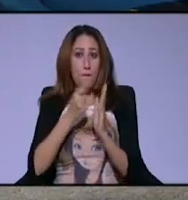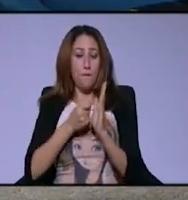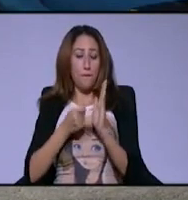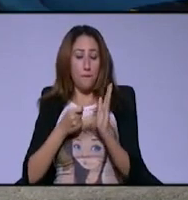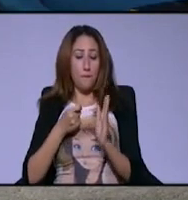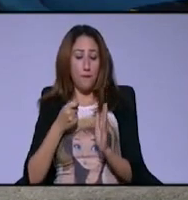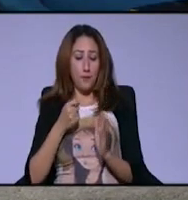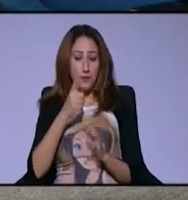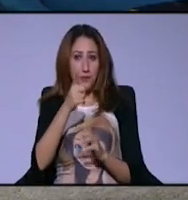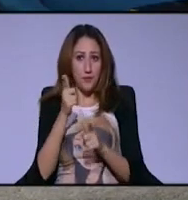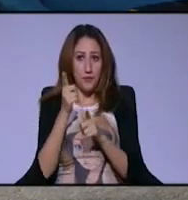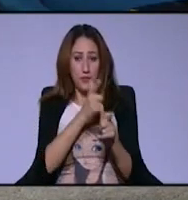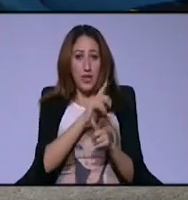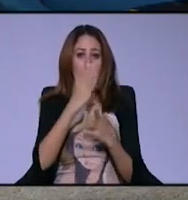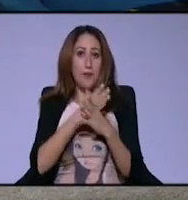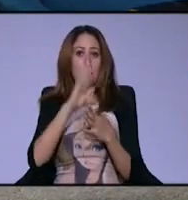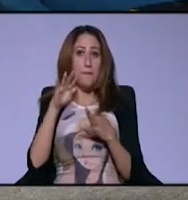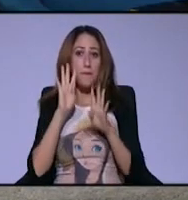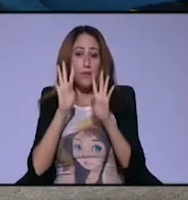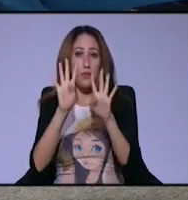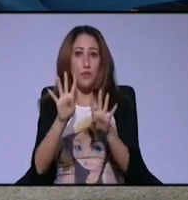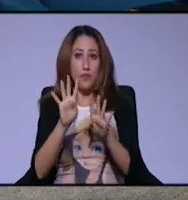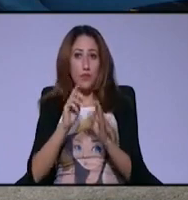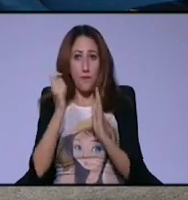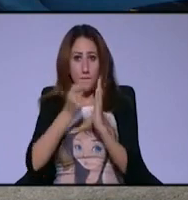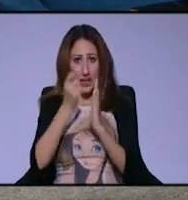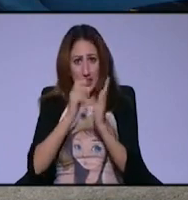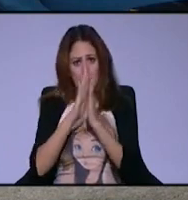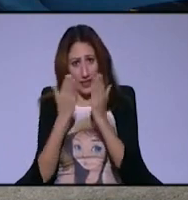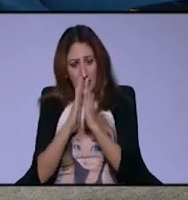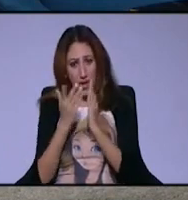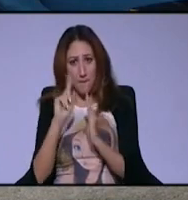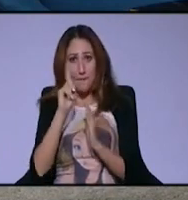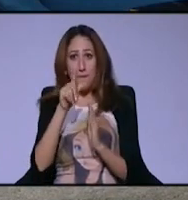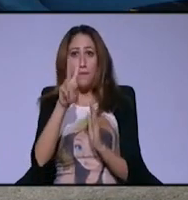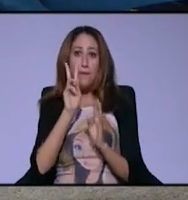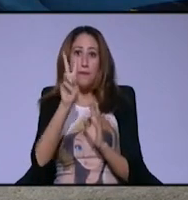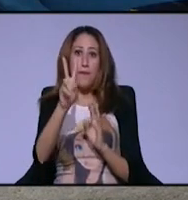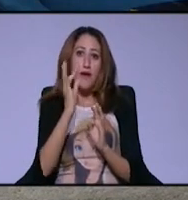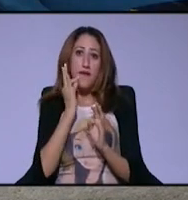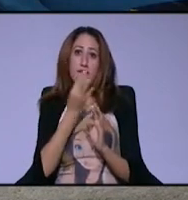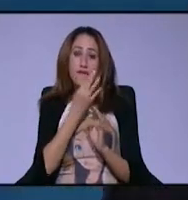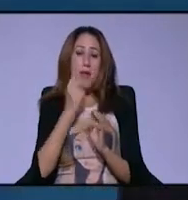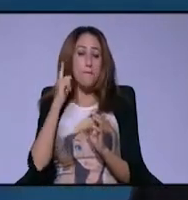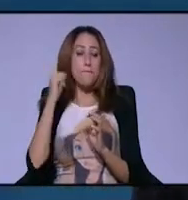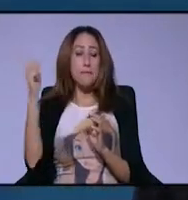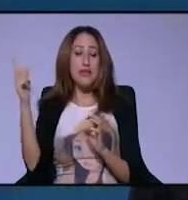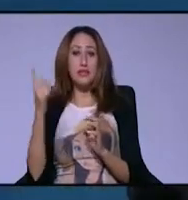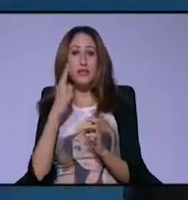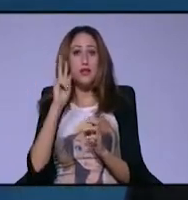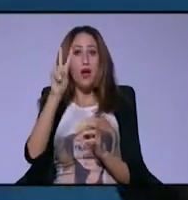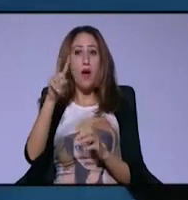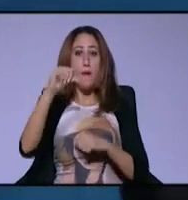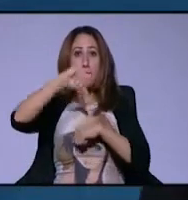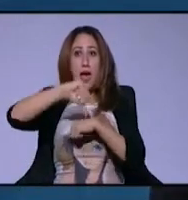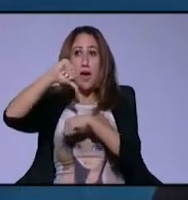بلغة تخاطب العصر. الانتقال إلى إبراز مناقب وفضائل المدينة المنورة وإبراز الأماكن